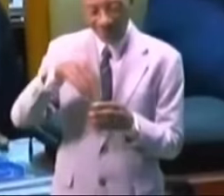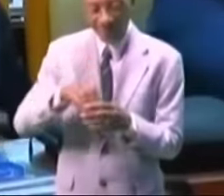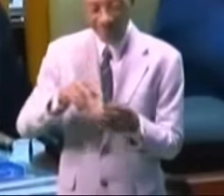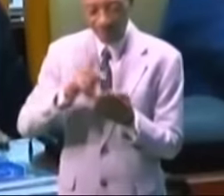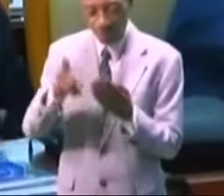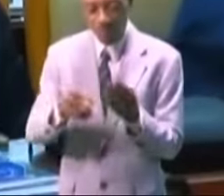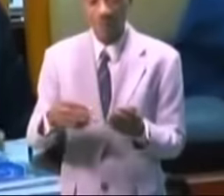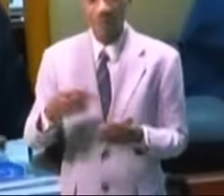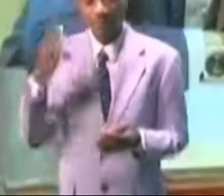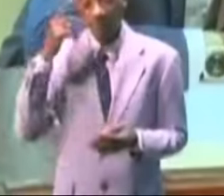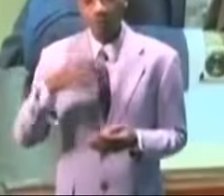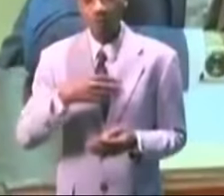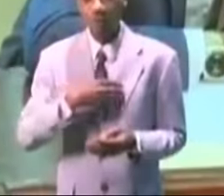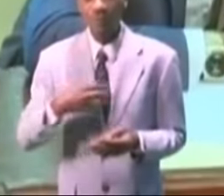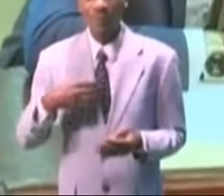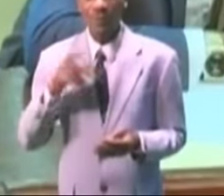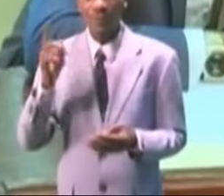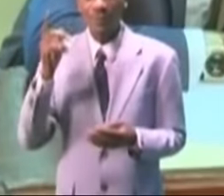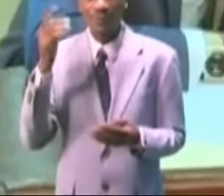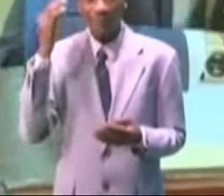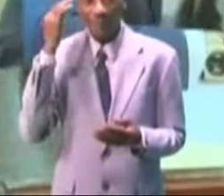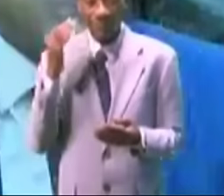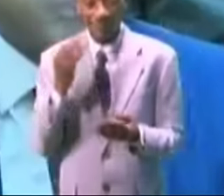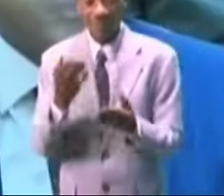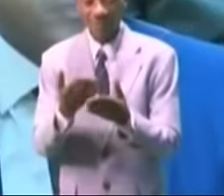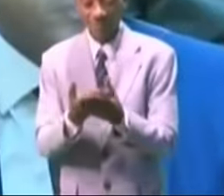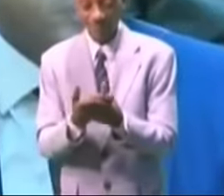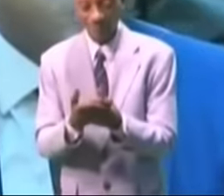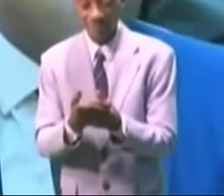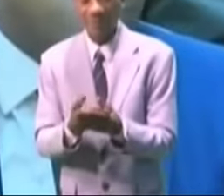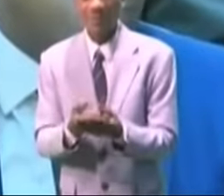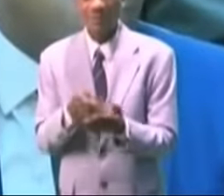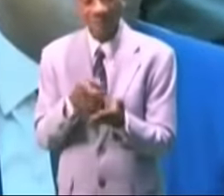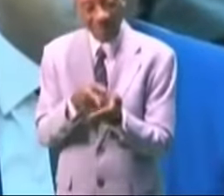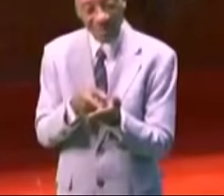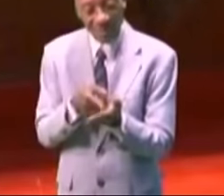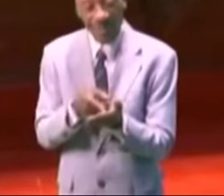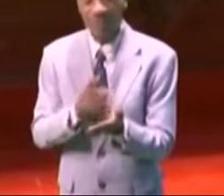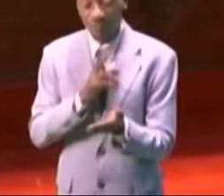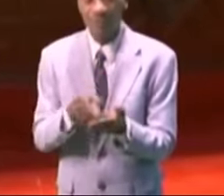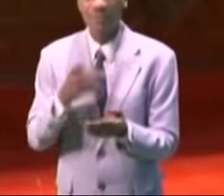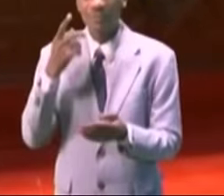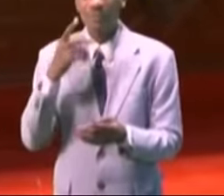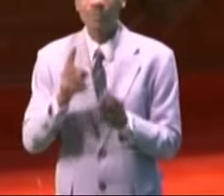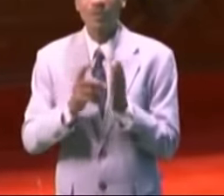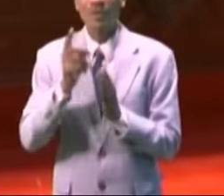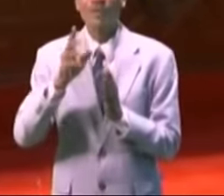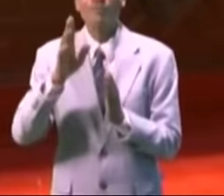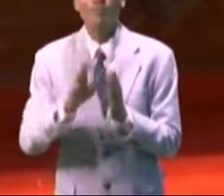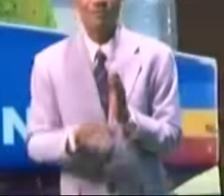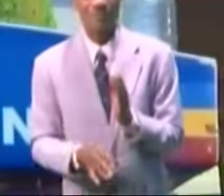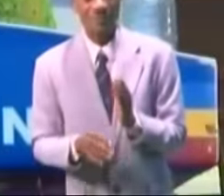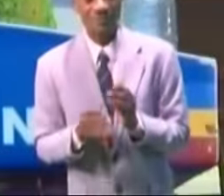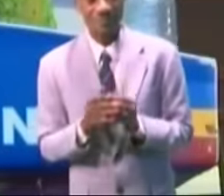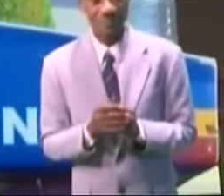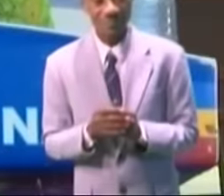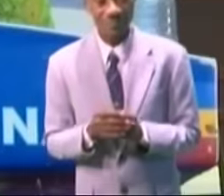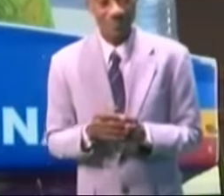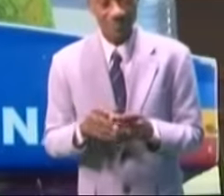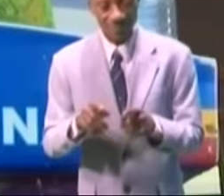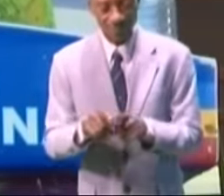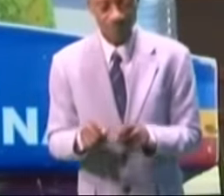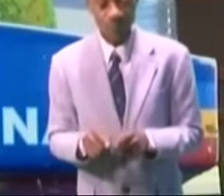s'avèrent une véritable architecture de développement calqué sur les 6 piliers énoncés dans le